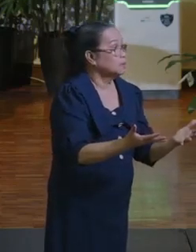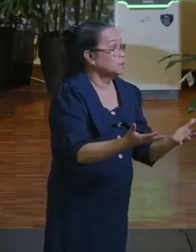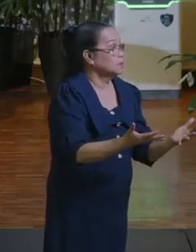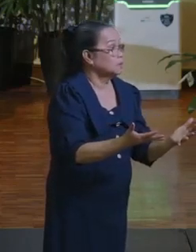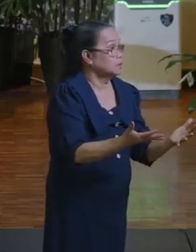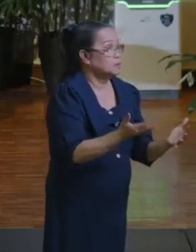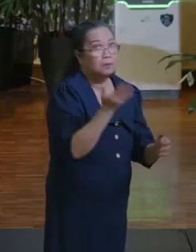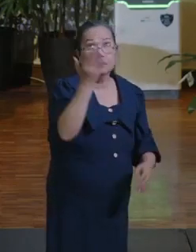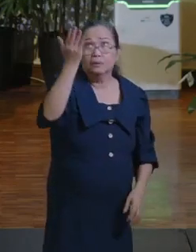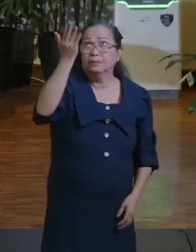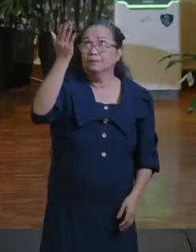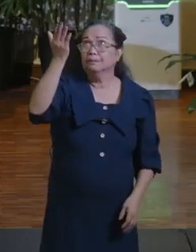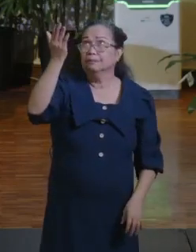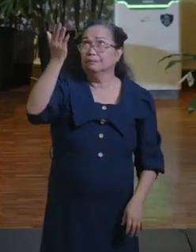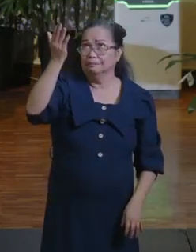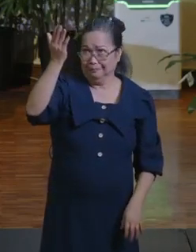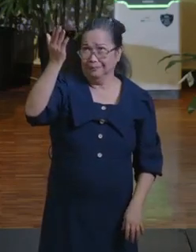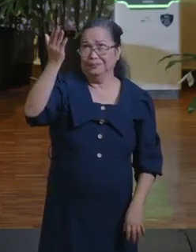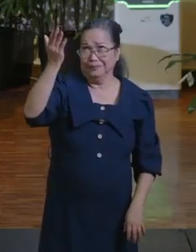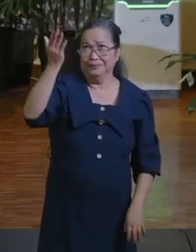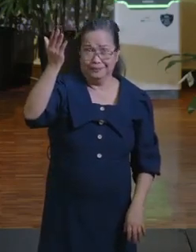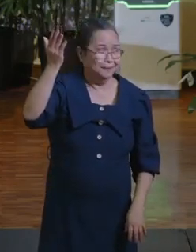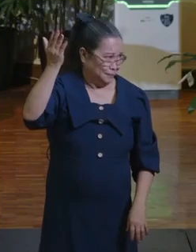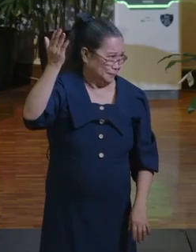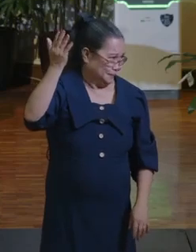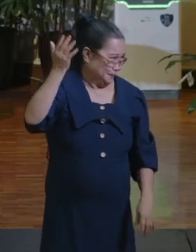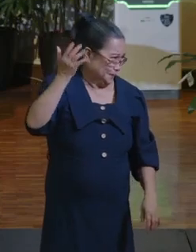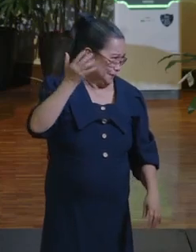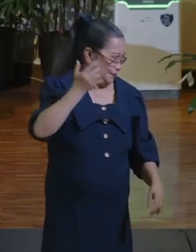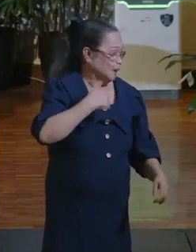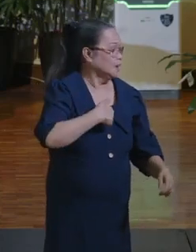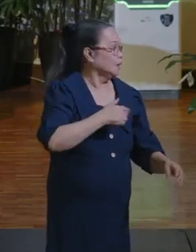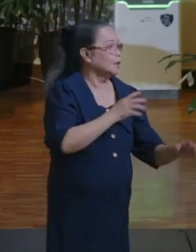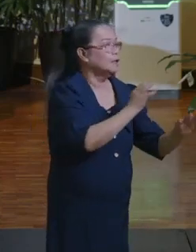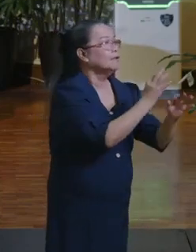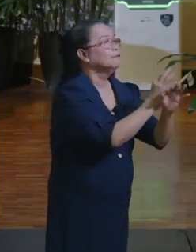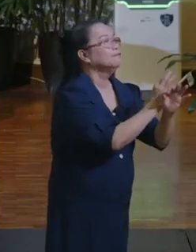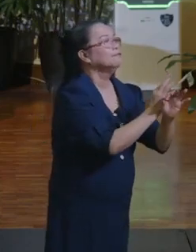at humihingi ng kahabagan ng ating Diyos.